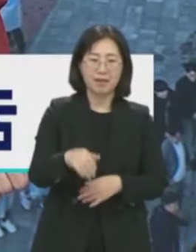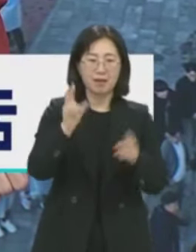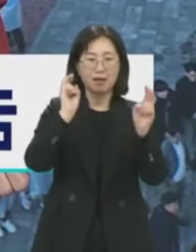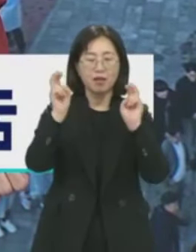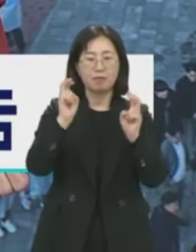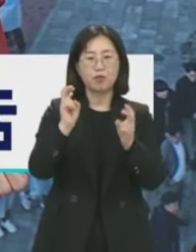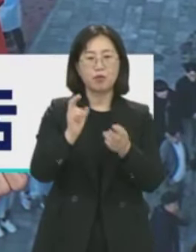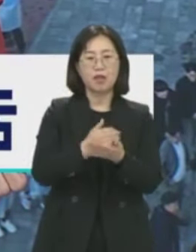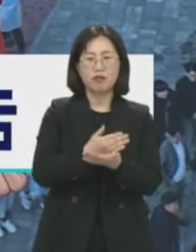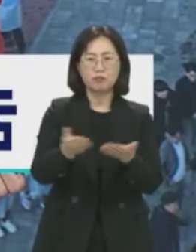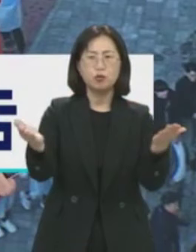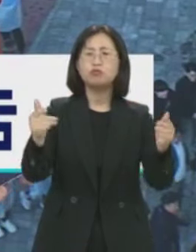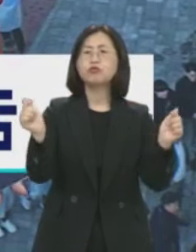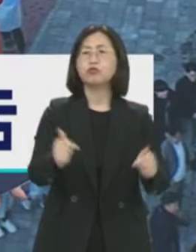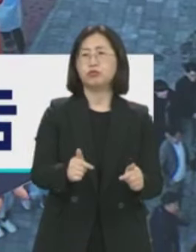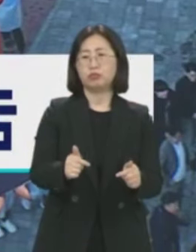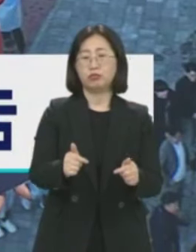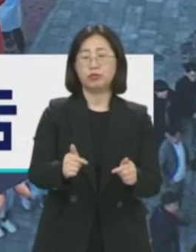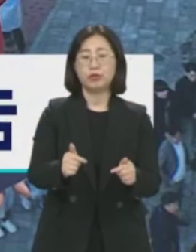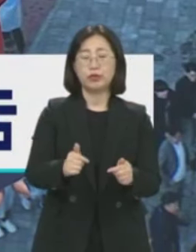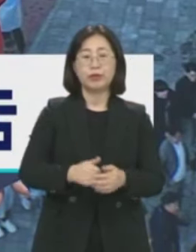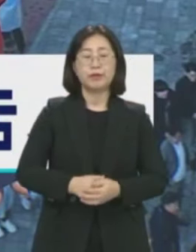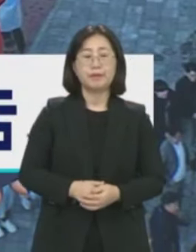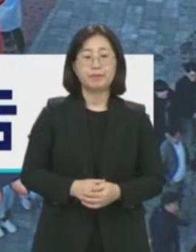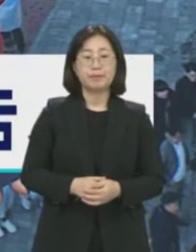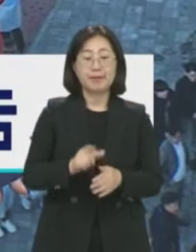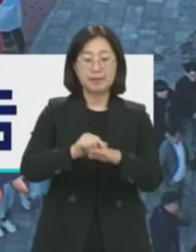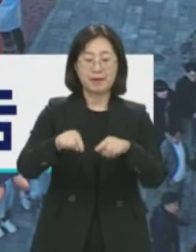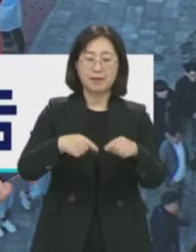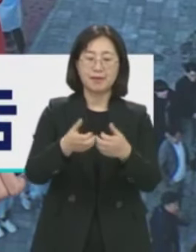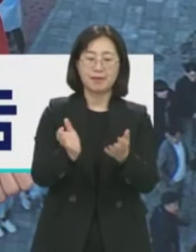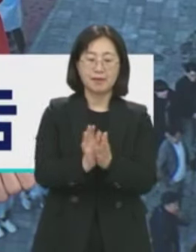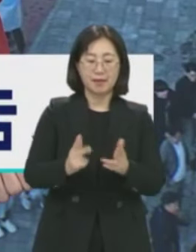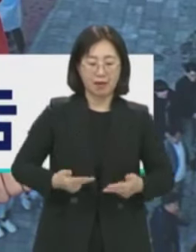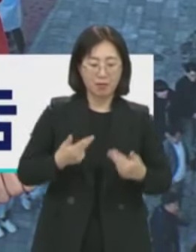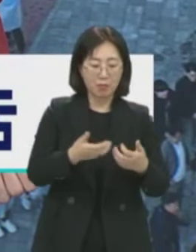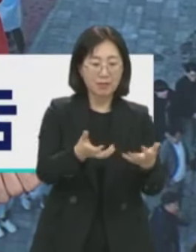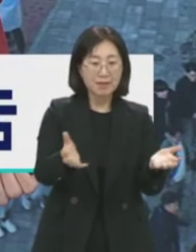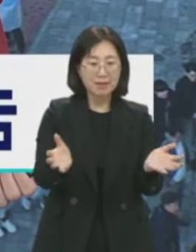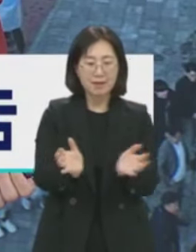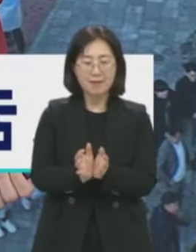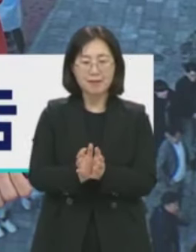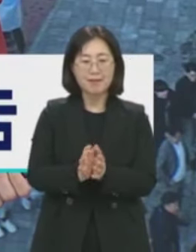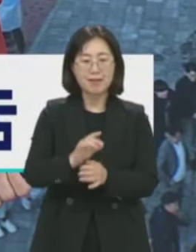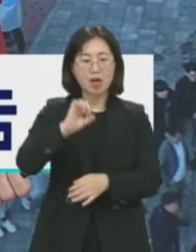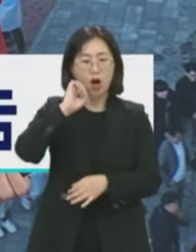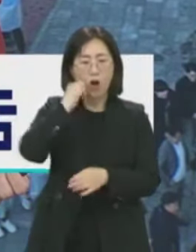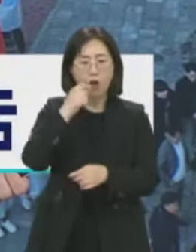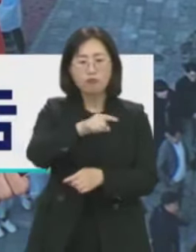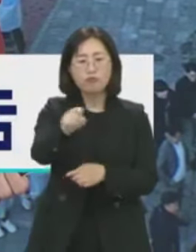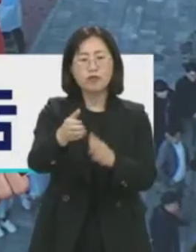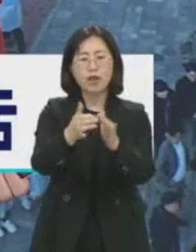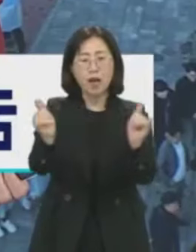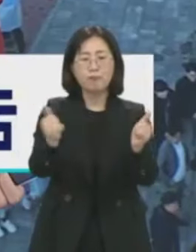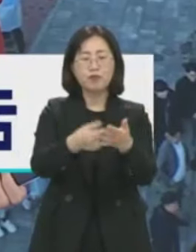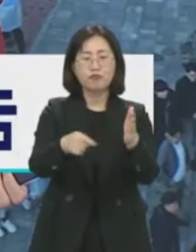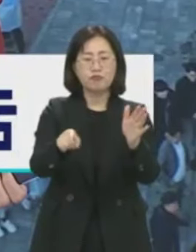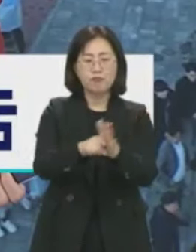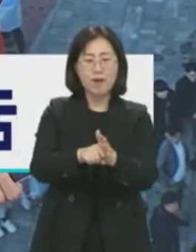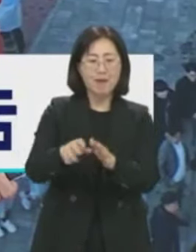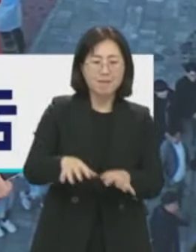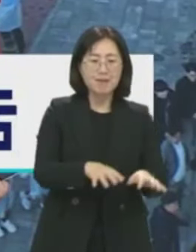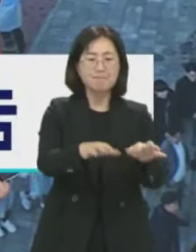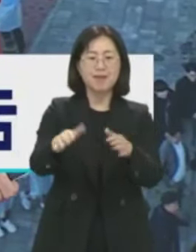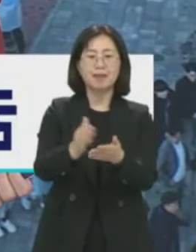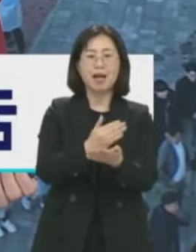김장 나눔 행사도 대폭 축소된 가운데 지자체와 자원봉사 단체들이 어려운 이웃들을 위한 대규모 김장 나눔